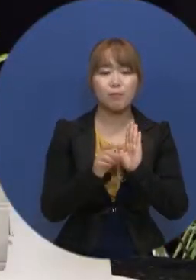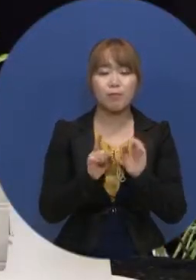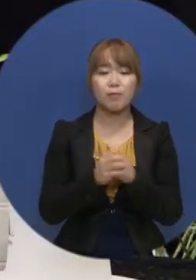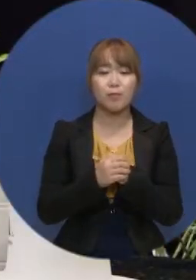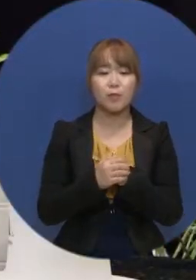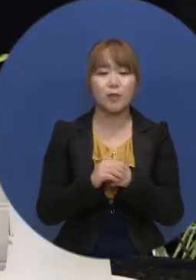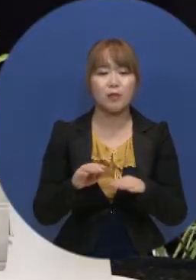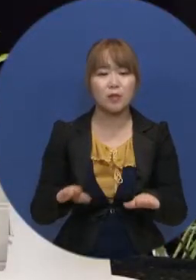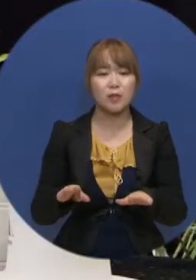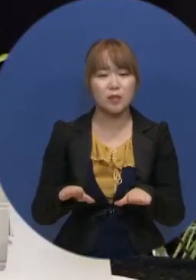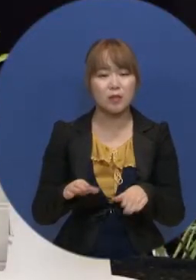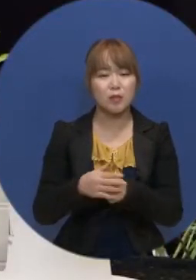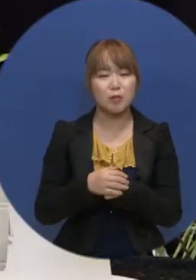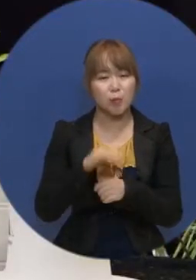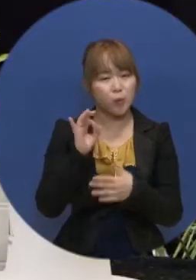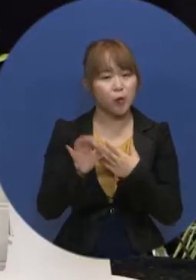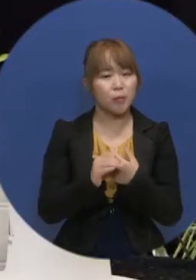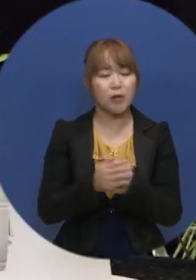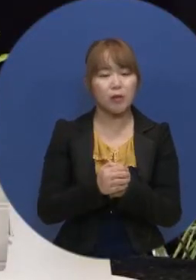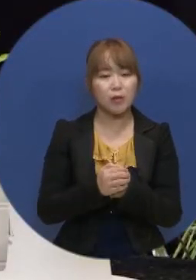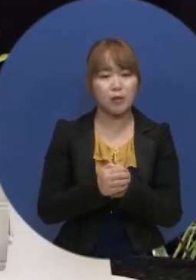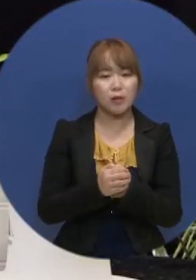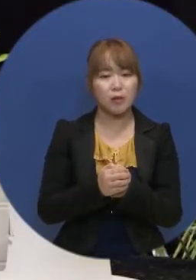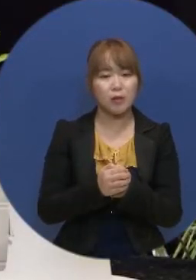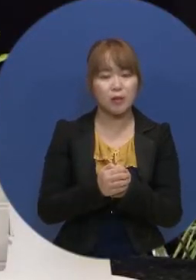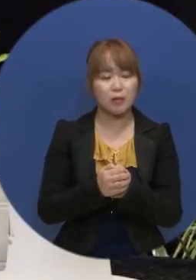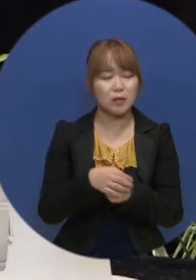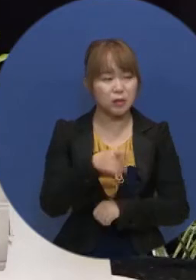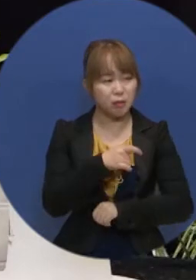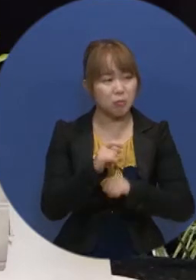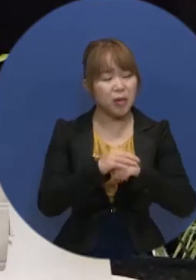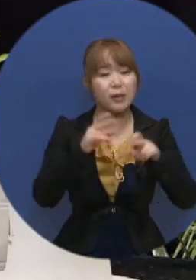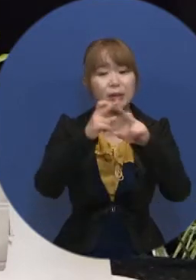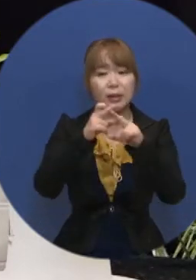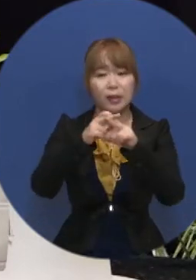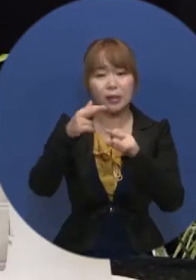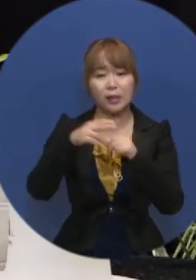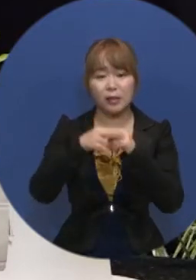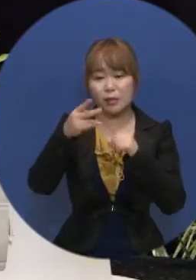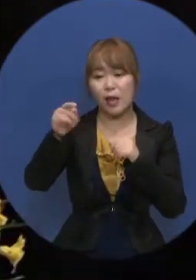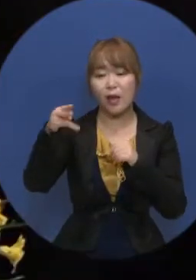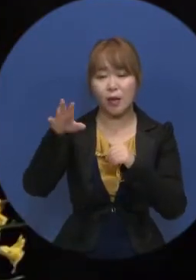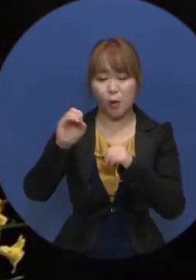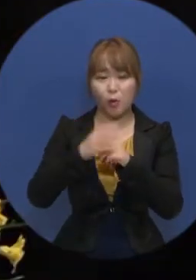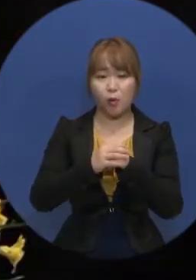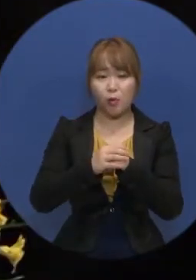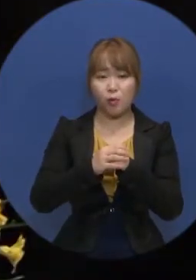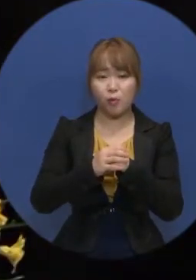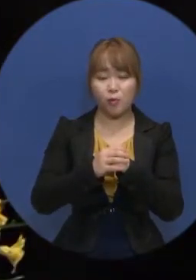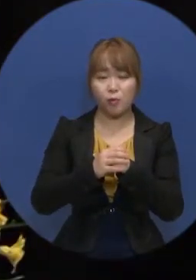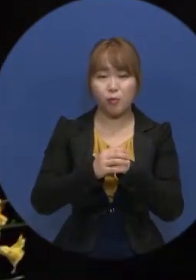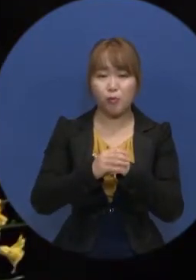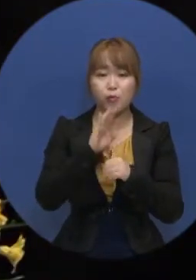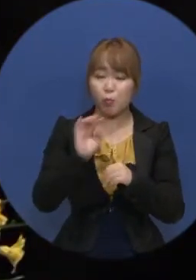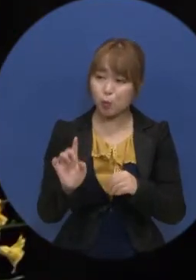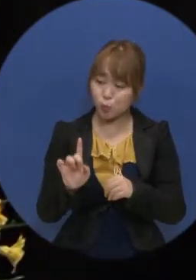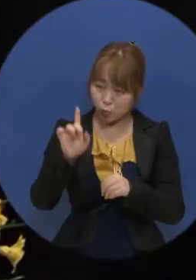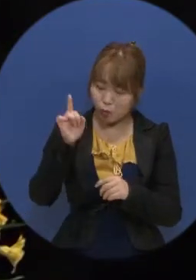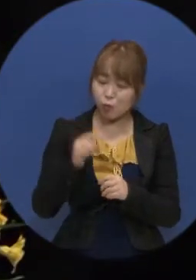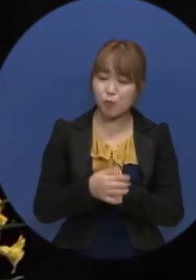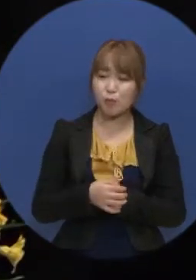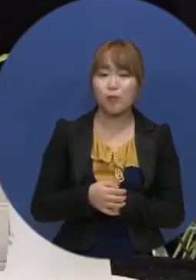건가요? 현역으로 따지면은 저 이사 네. 대령급인데. 높네요.